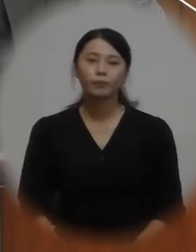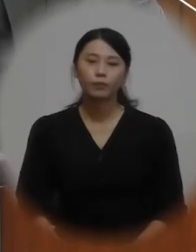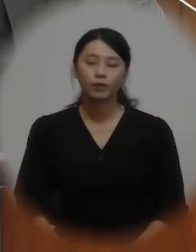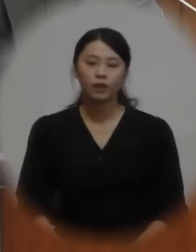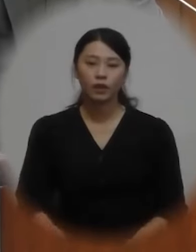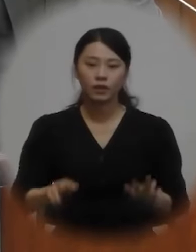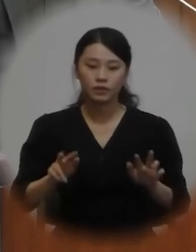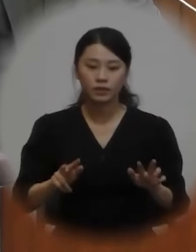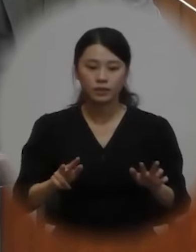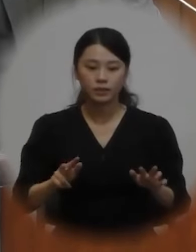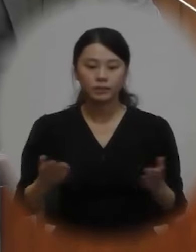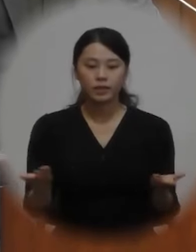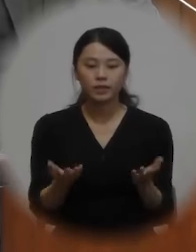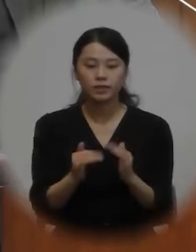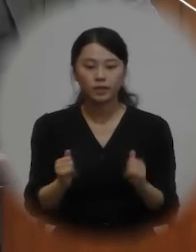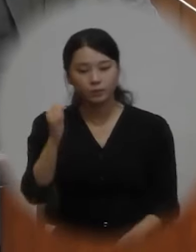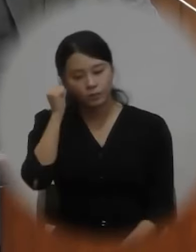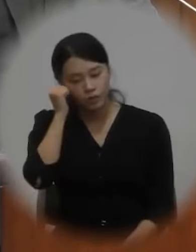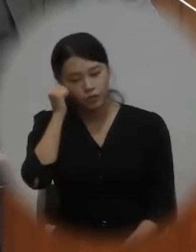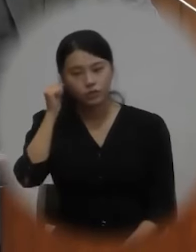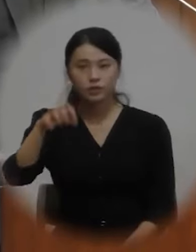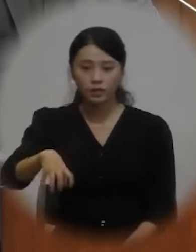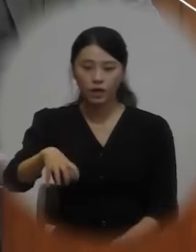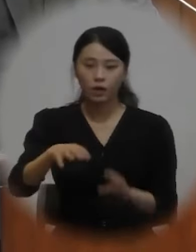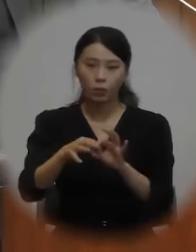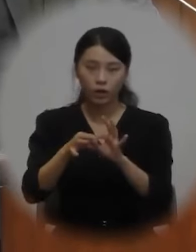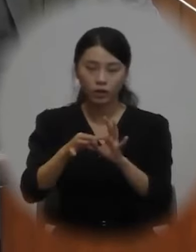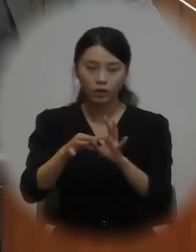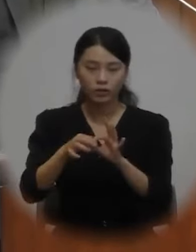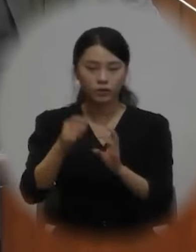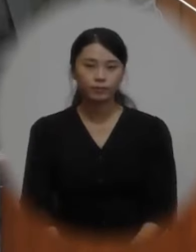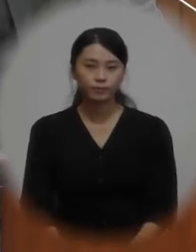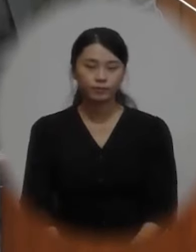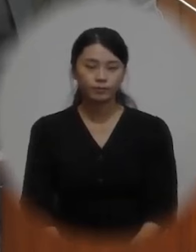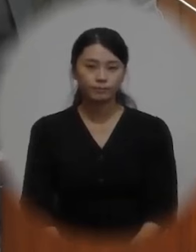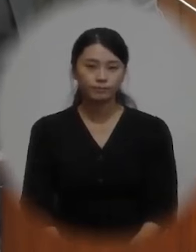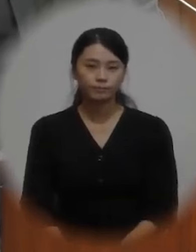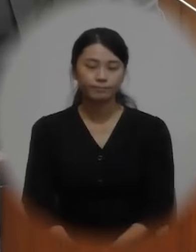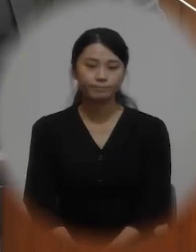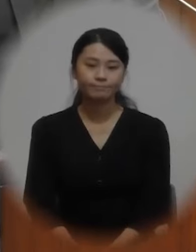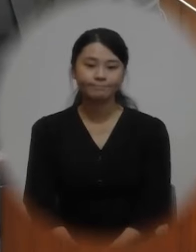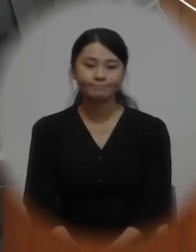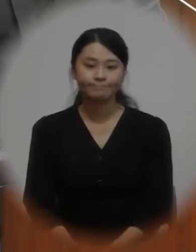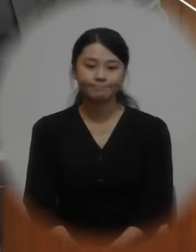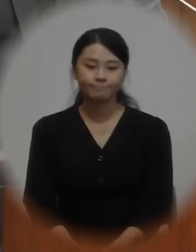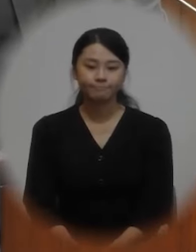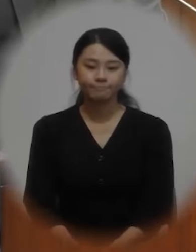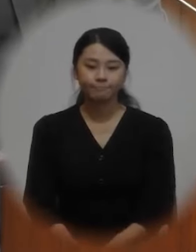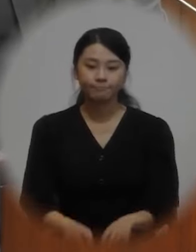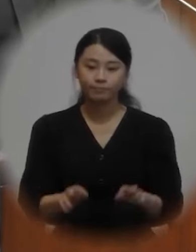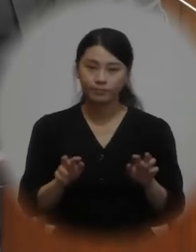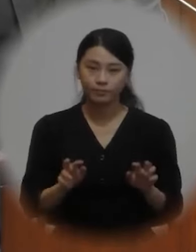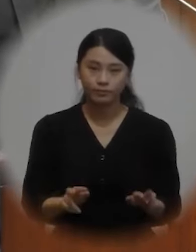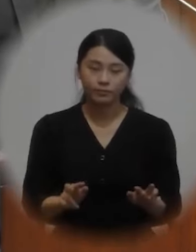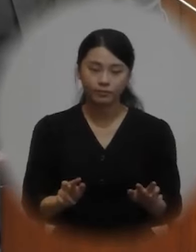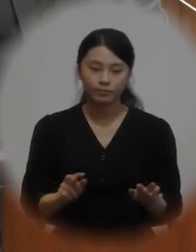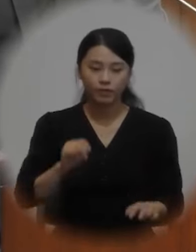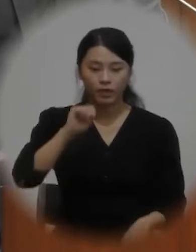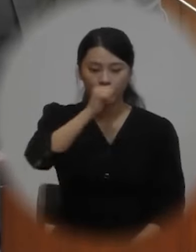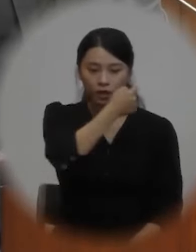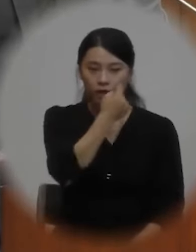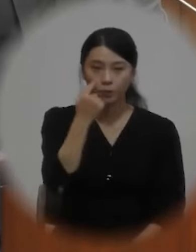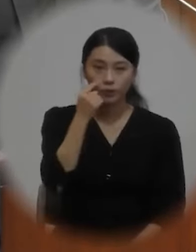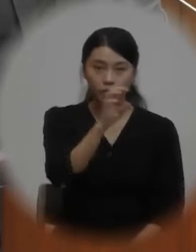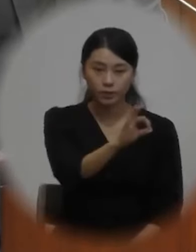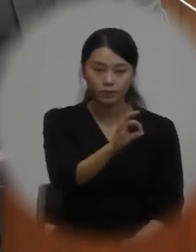직원 기숙사 관사 사업에 대해서 좀 질문할 텐데요. 네. 이게 지금 예산이 보증금이